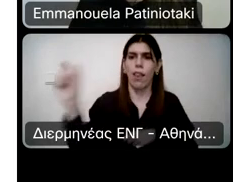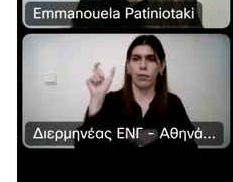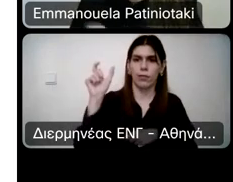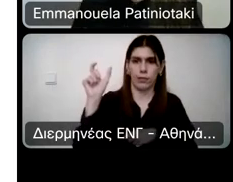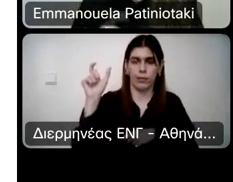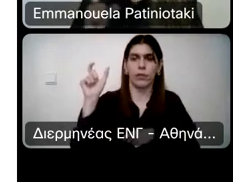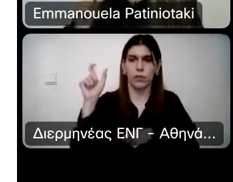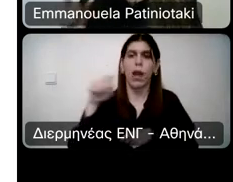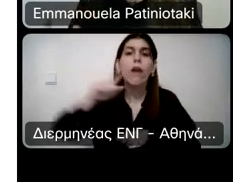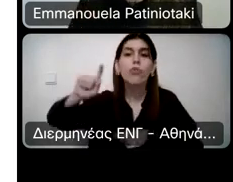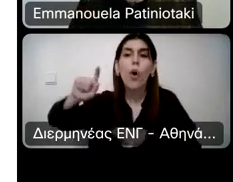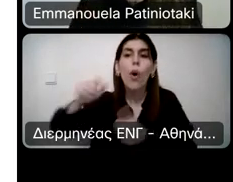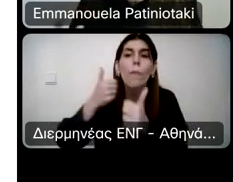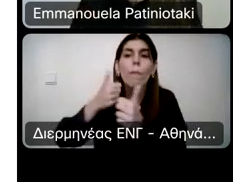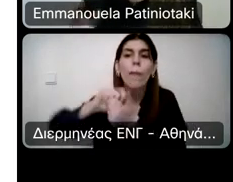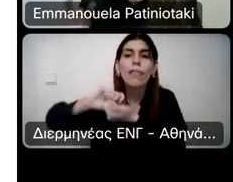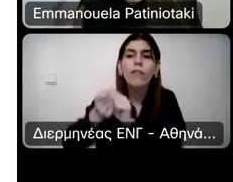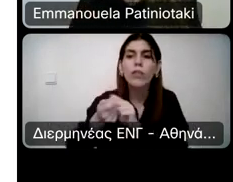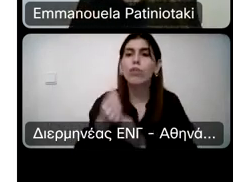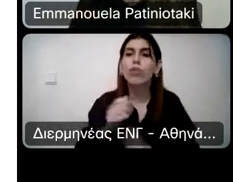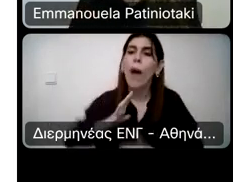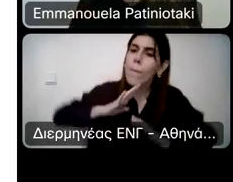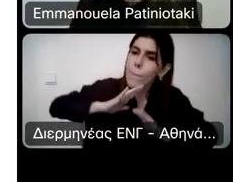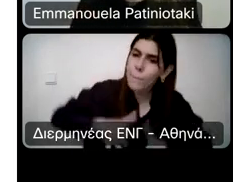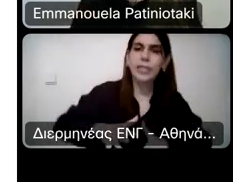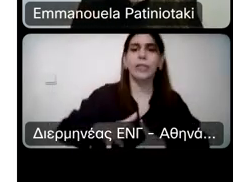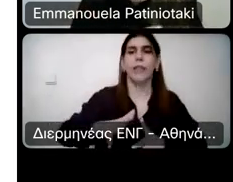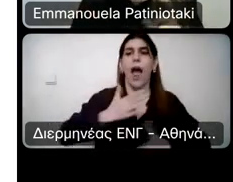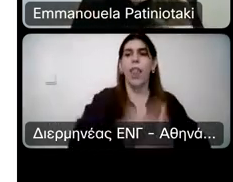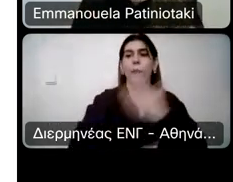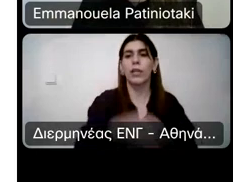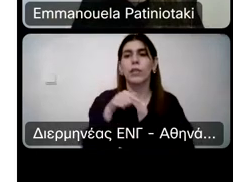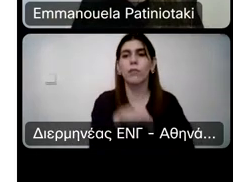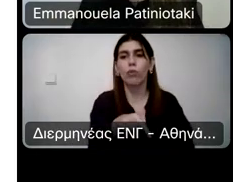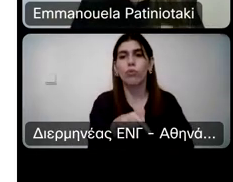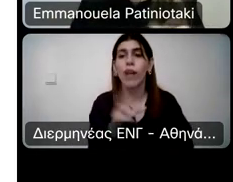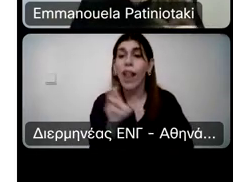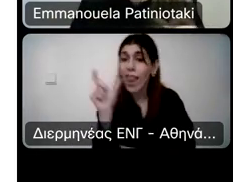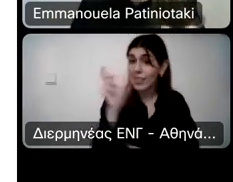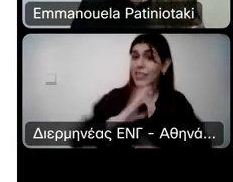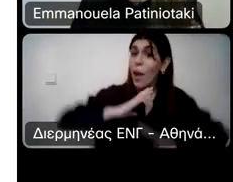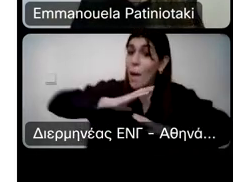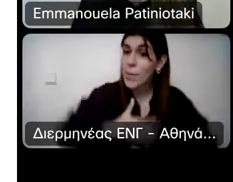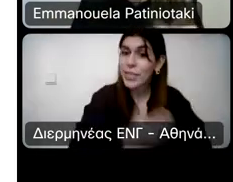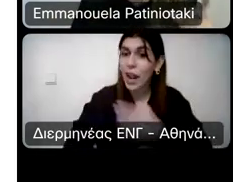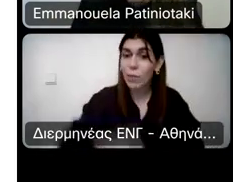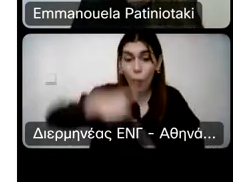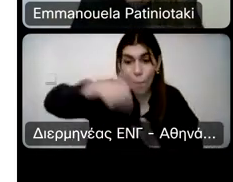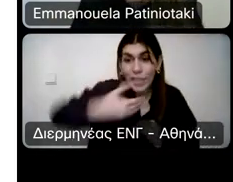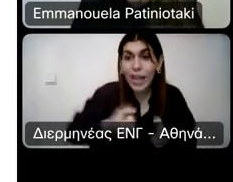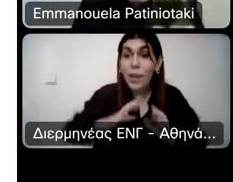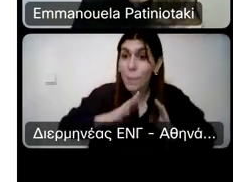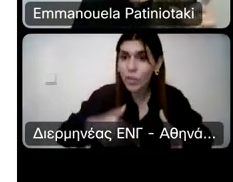μισαναπηρισμό. Όμως ο μισαναπηρισμός ενέχει το μίσος, το οποίο δεν είναι απαραίτητα σε όλες τις εκφάνσεις